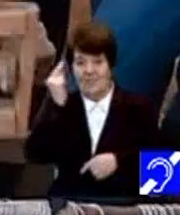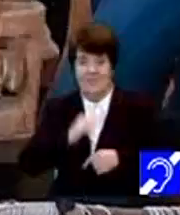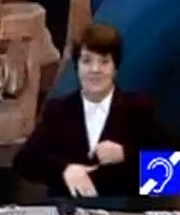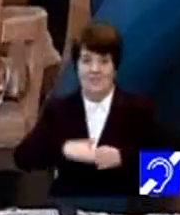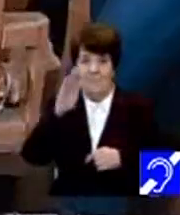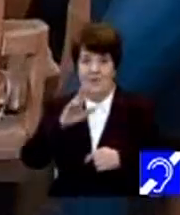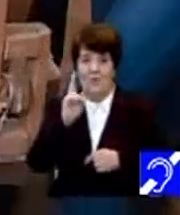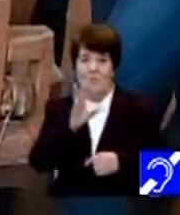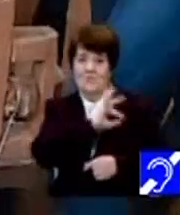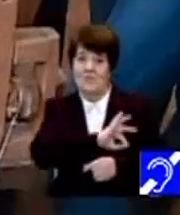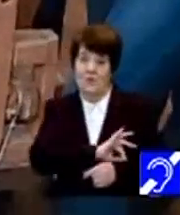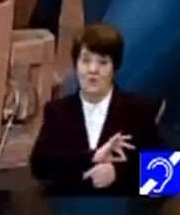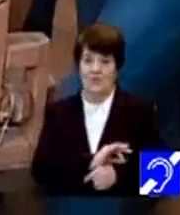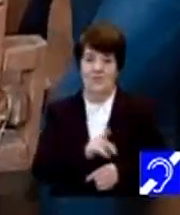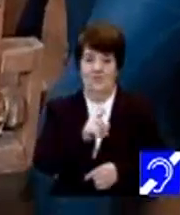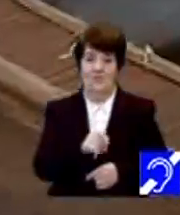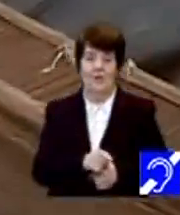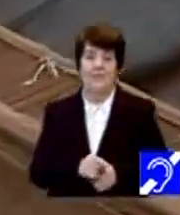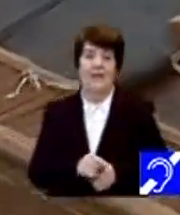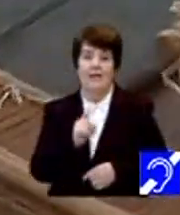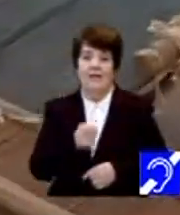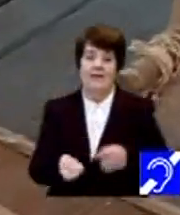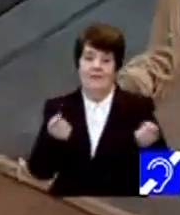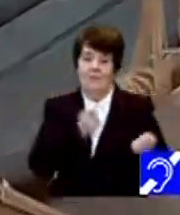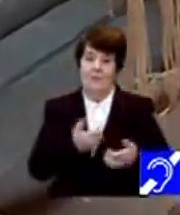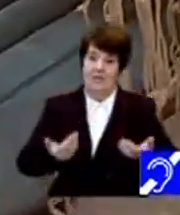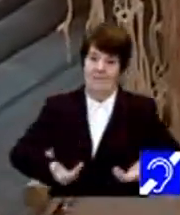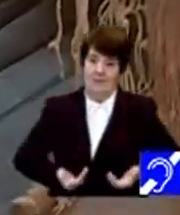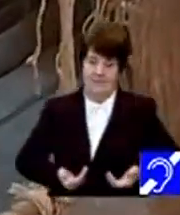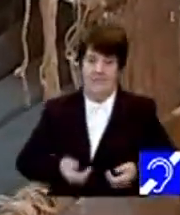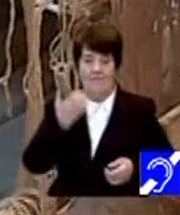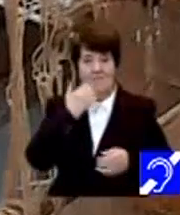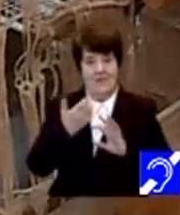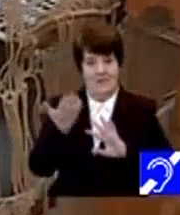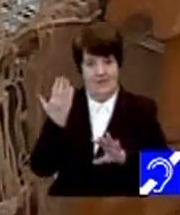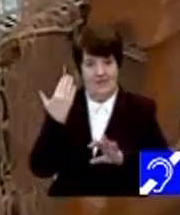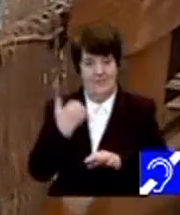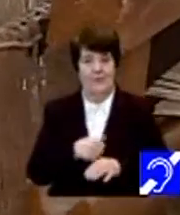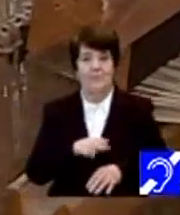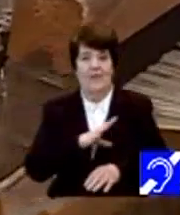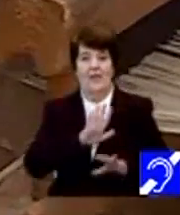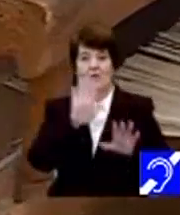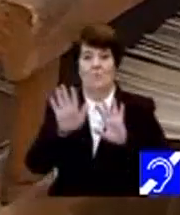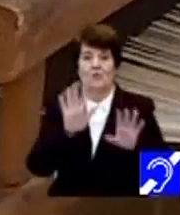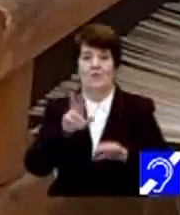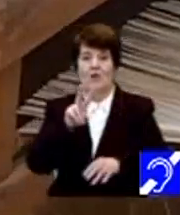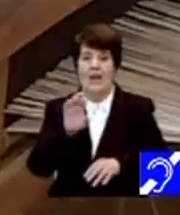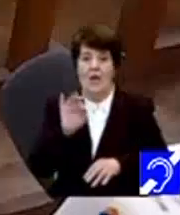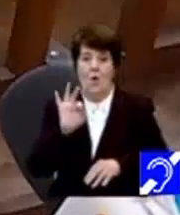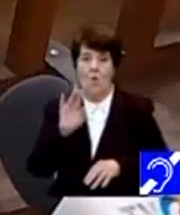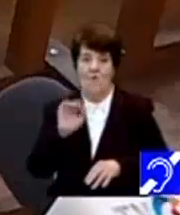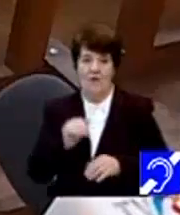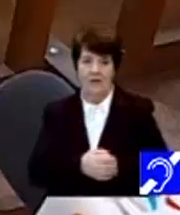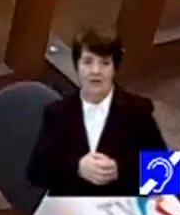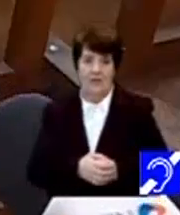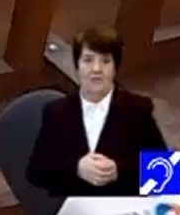și a învățat de mică cum se folosește războiul de țesut. Ea a readus la viață un război vechi care zăcea prăfuit în muzeul din